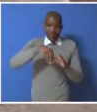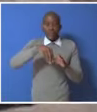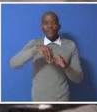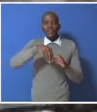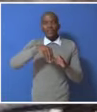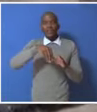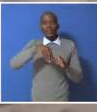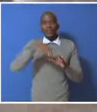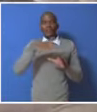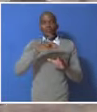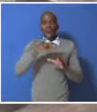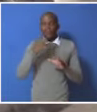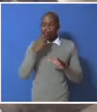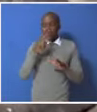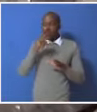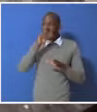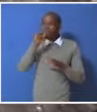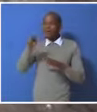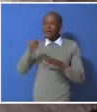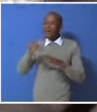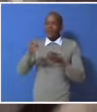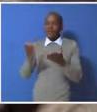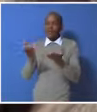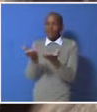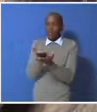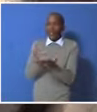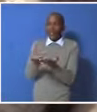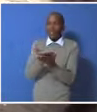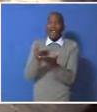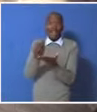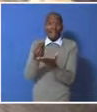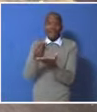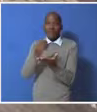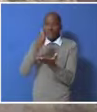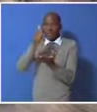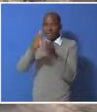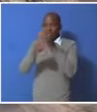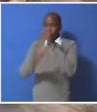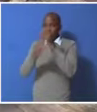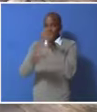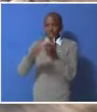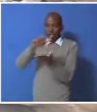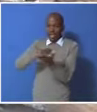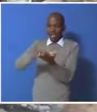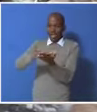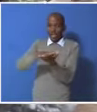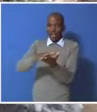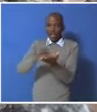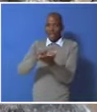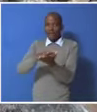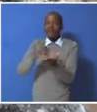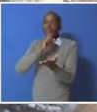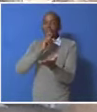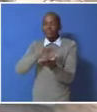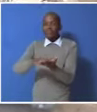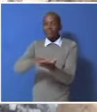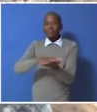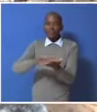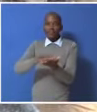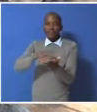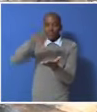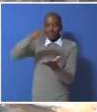ra diretse gore ga dikaka di kakele mo godimo ga teng like tsa di-layers re beile senke ko tlase jaana gore e collect makaka a